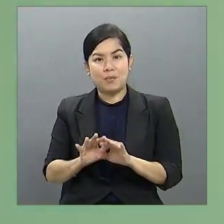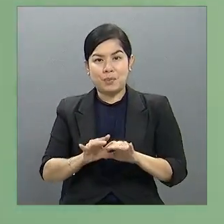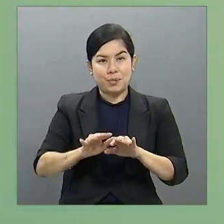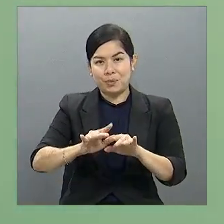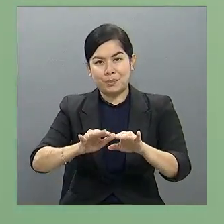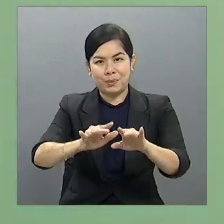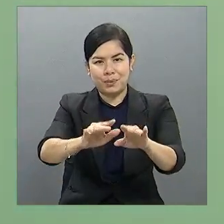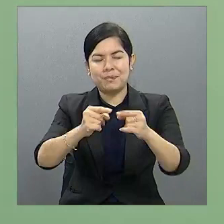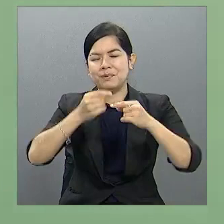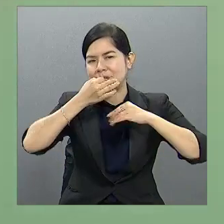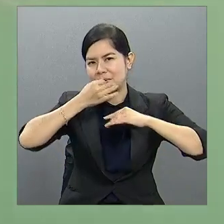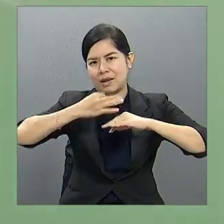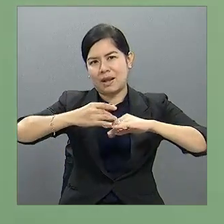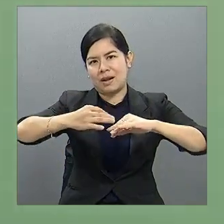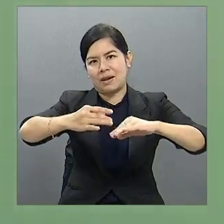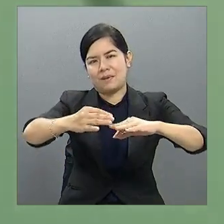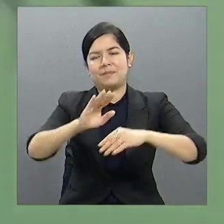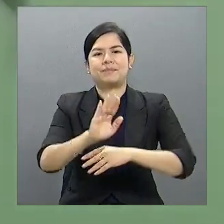ะเลเ